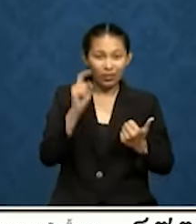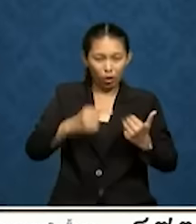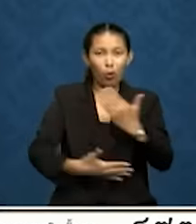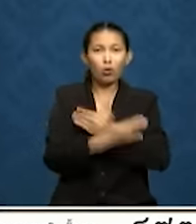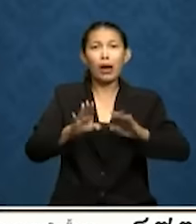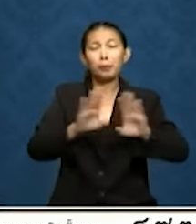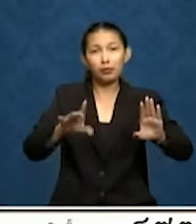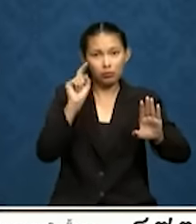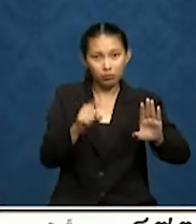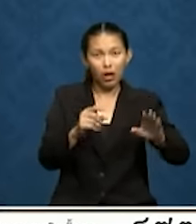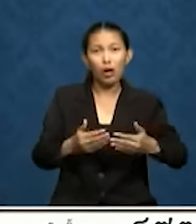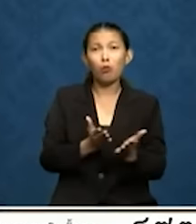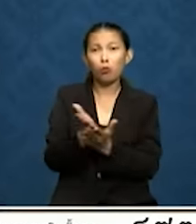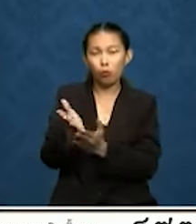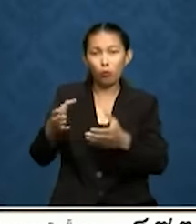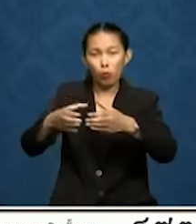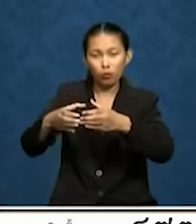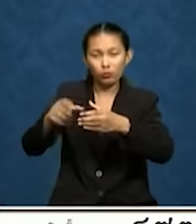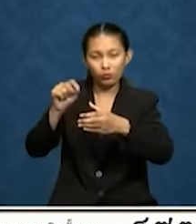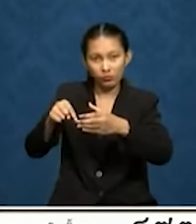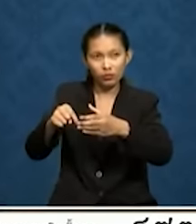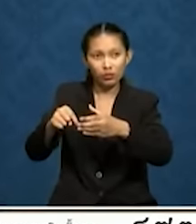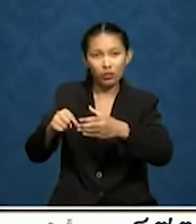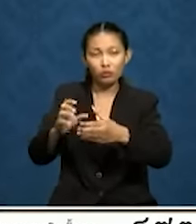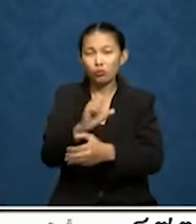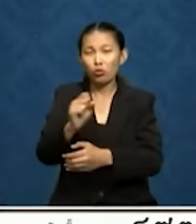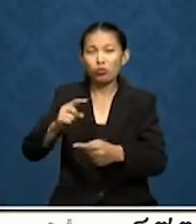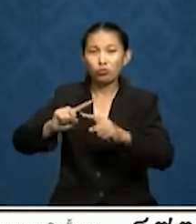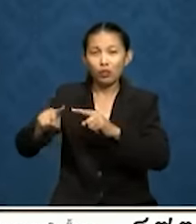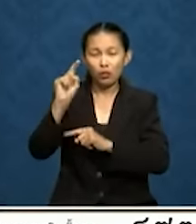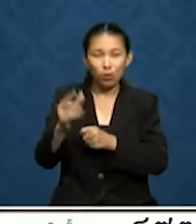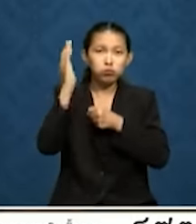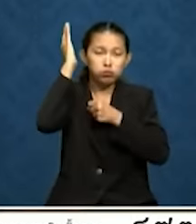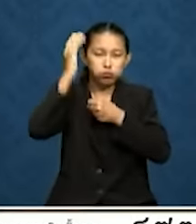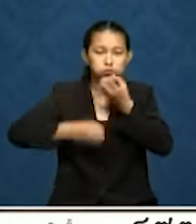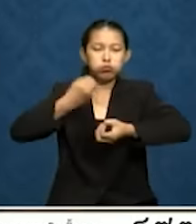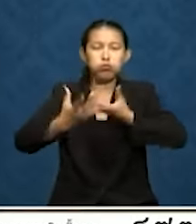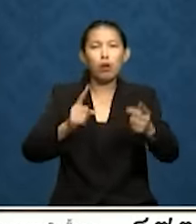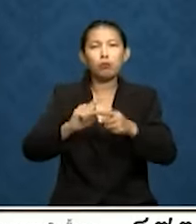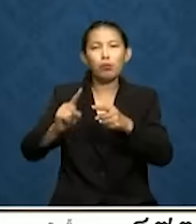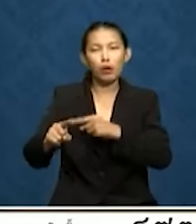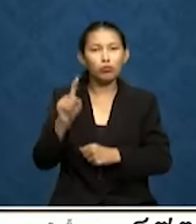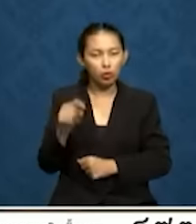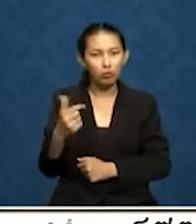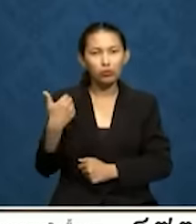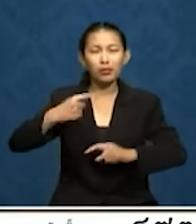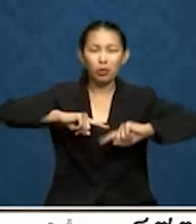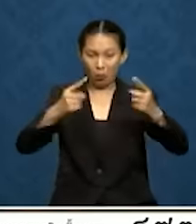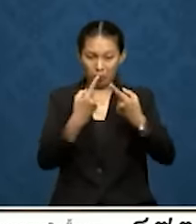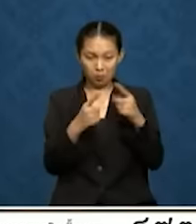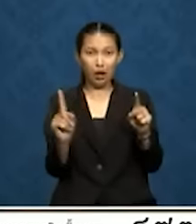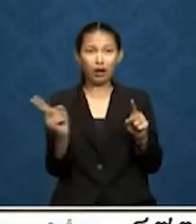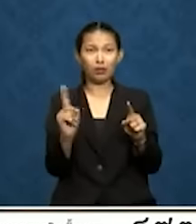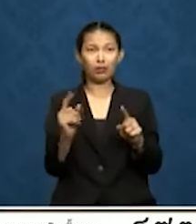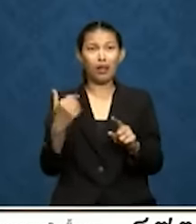าสให้กับพรรคฝ่ายค้านให้กับสมาชิกผู้ทรงเกียรติได้แสดงวิสัยทัศน์และอภิปรายครับแต่ว่าแปลกอีกอย่างนึง